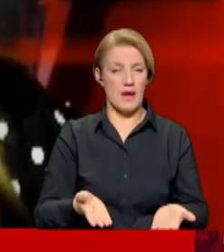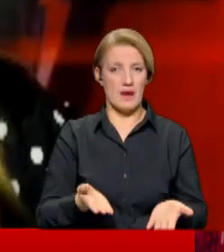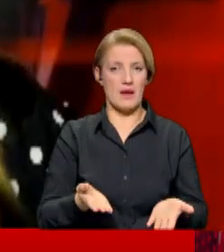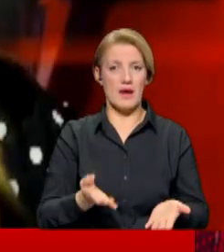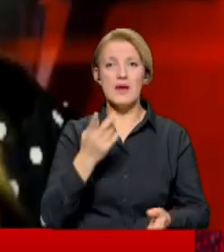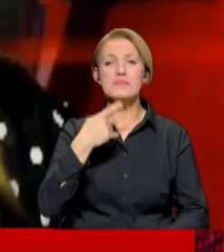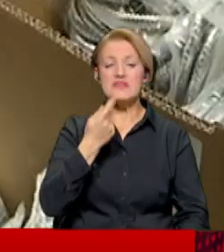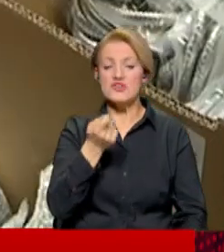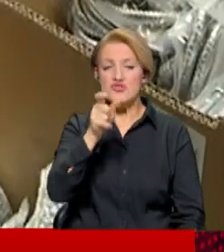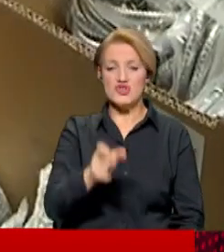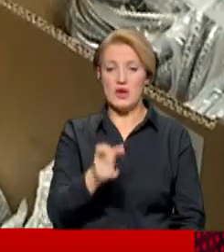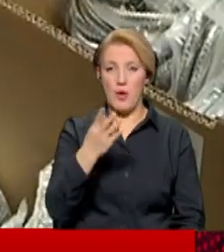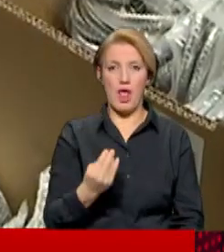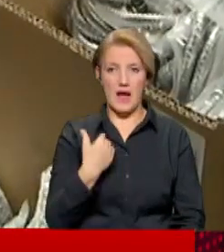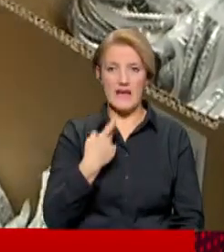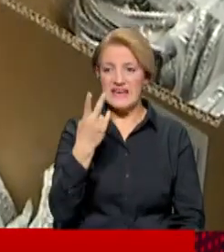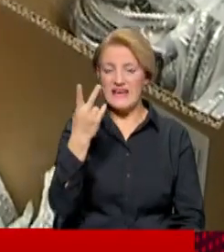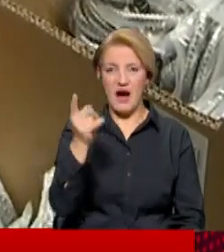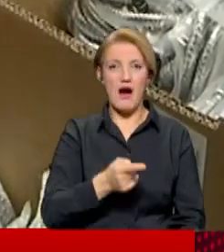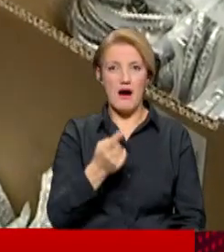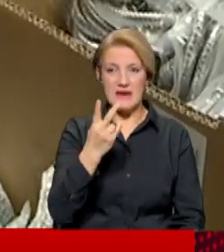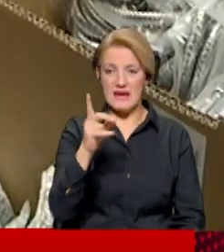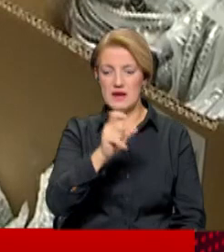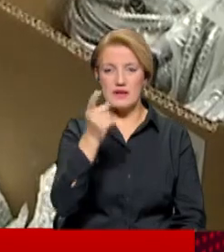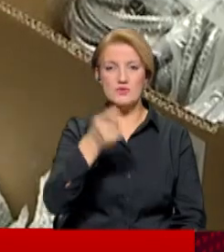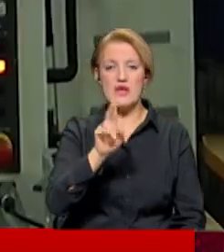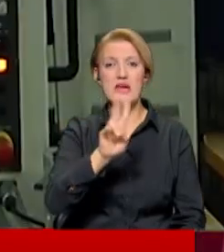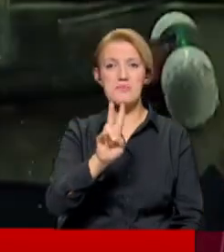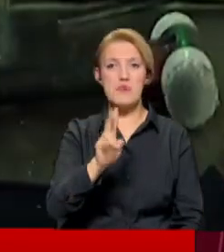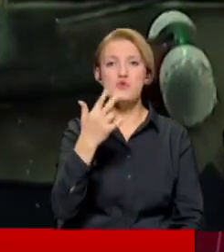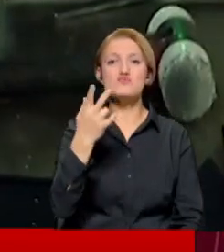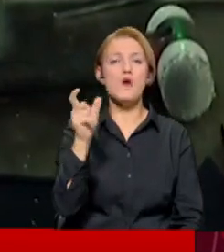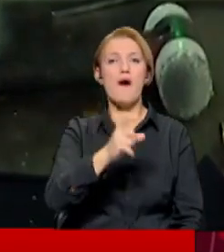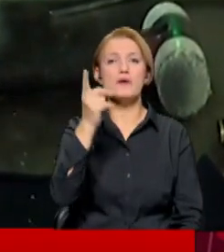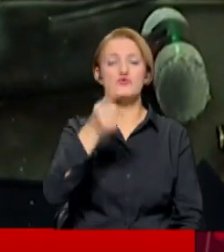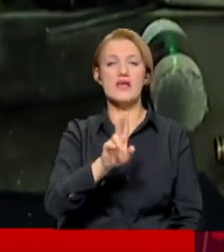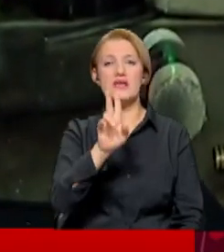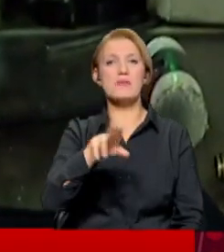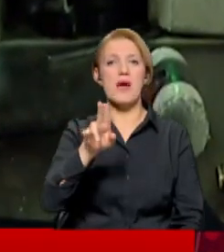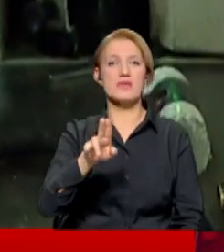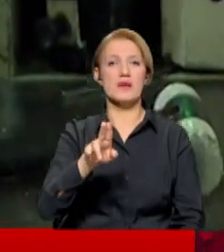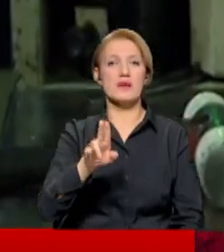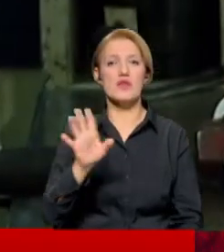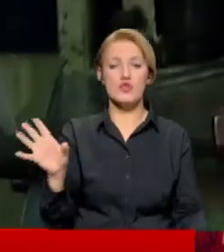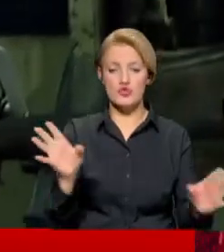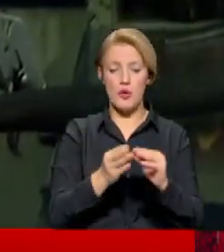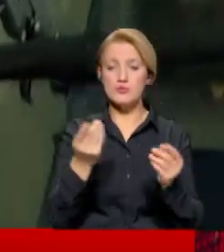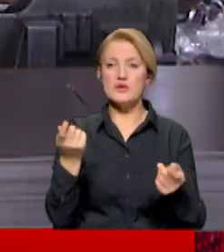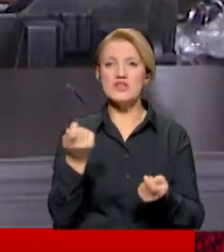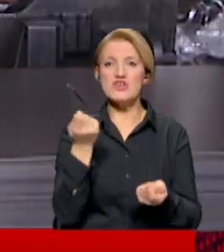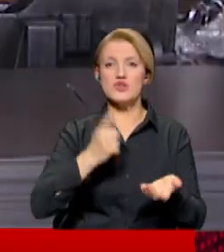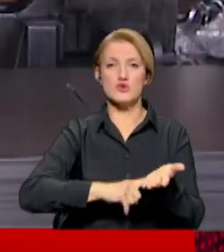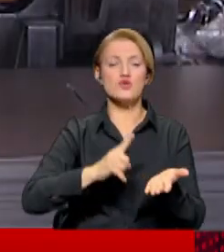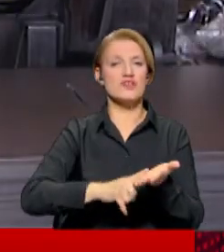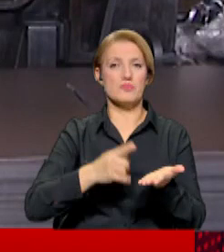2 ayda %20'ye giriyor 3,57'ye giriyoruz yani yapmış olduğumuz toplu iş sözleşmeleri